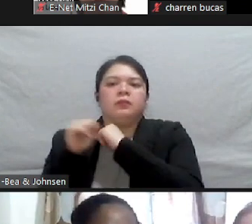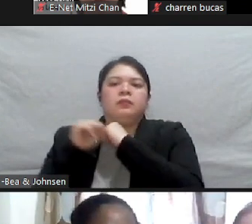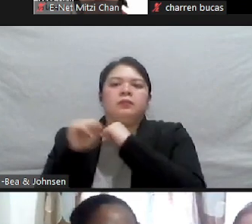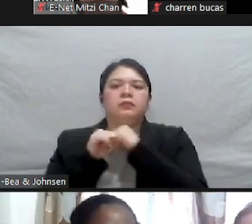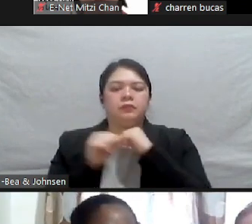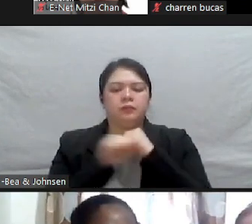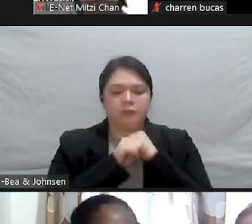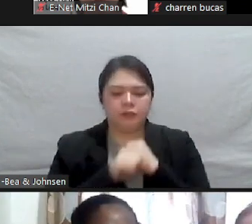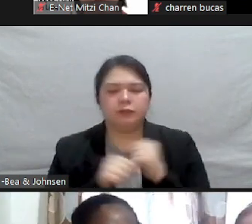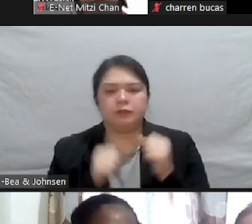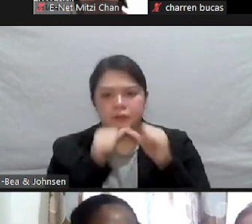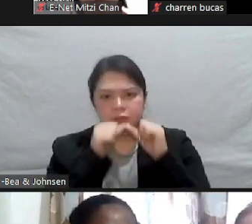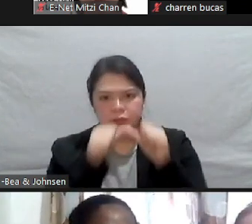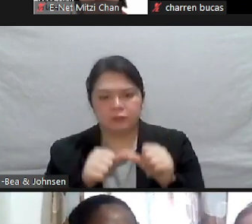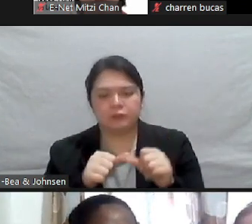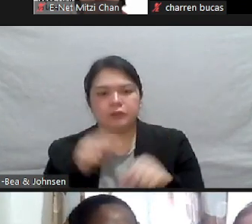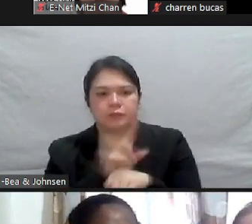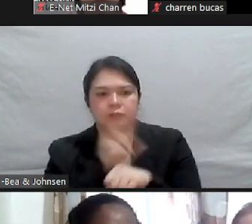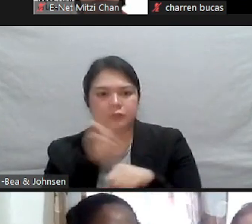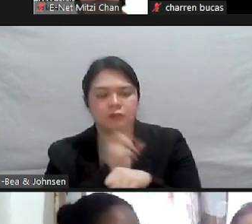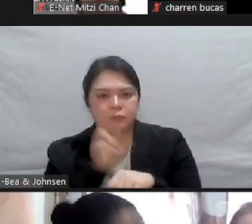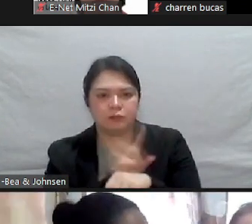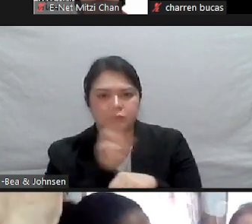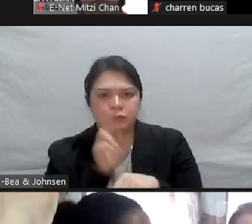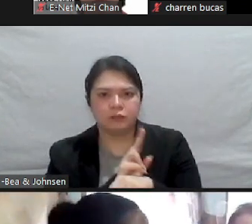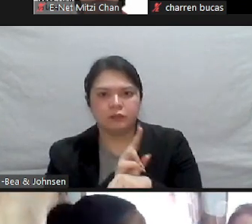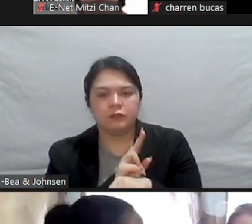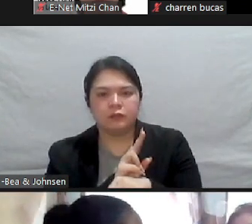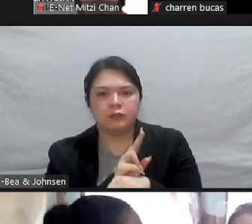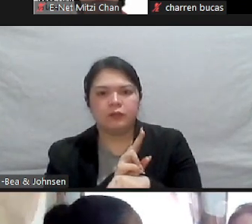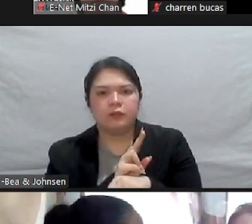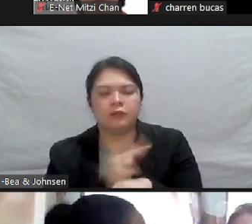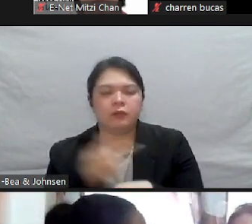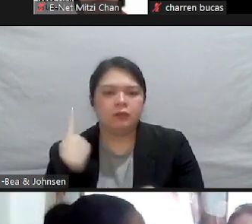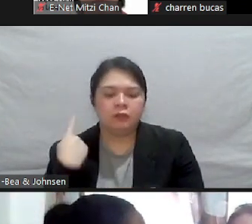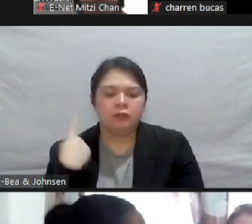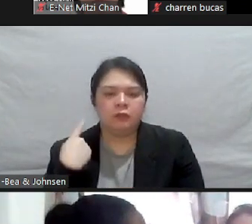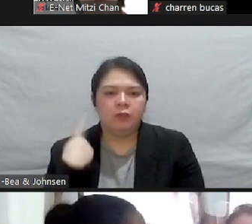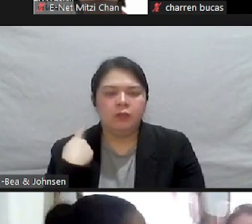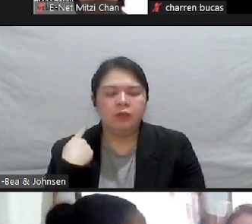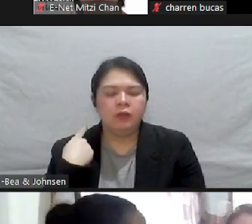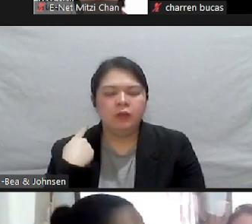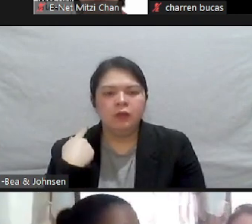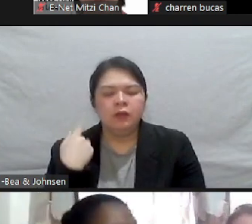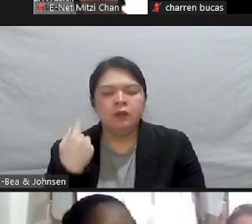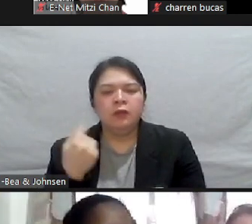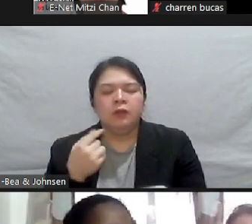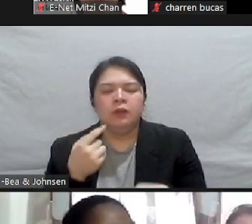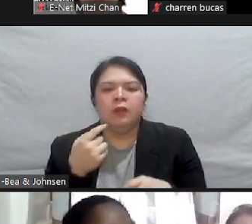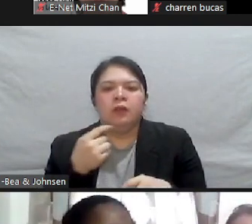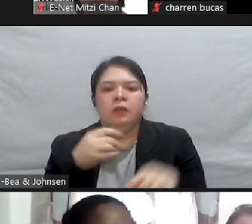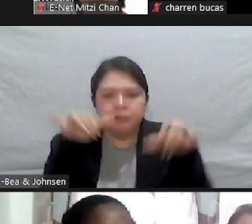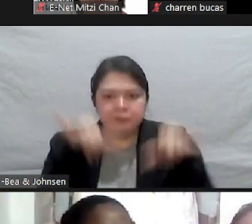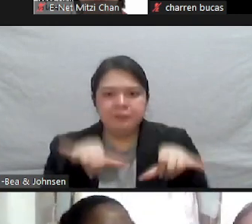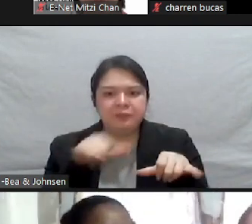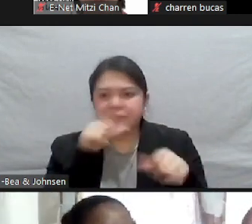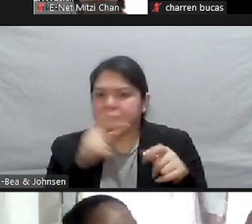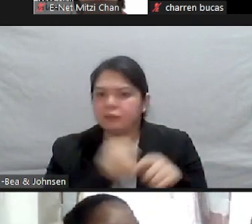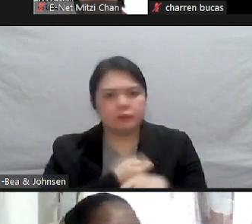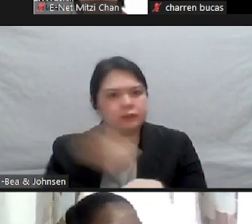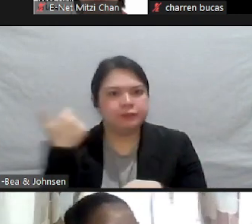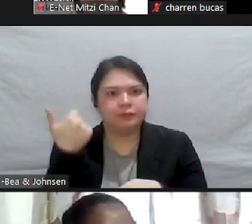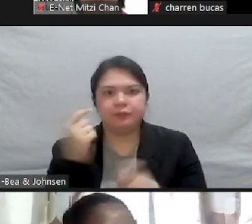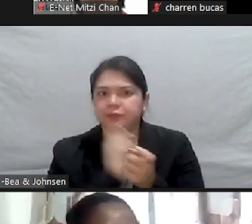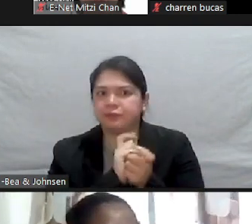na at gamitin ng ating mother tongue. At hindi ito alisin at hindi ito palitan